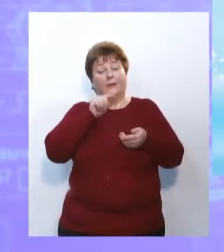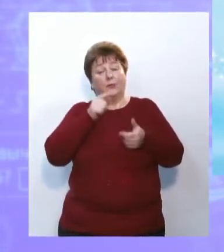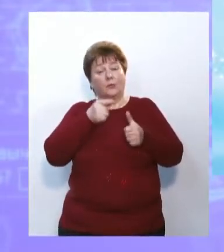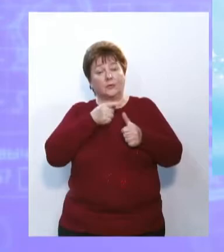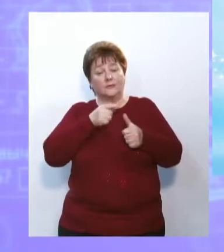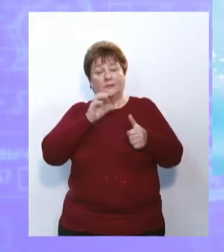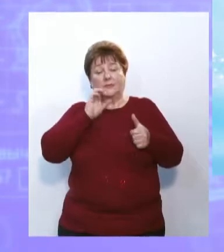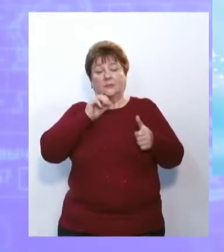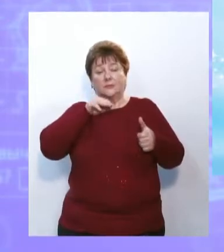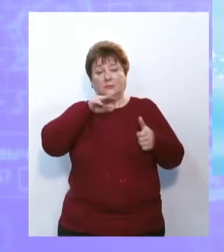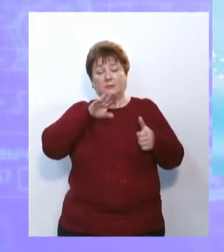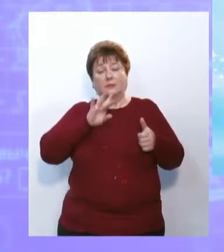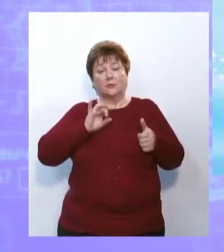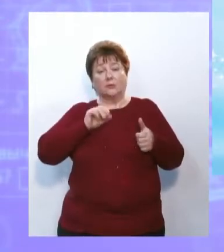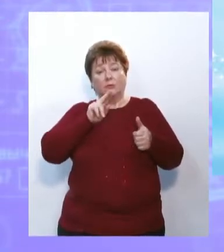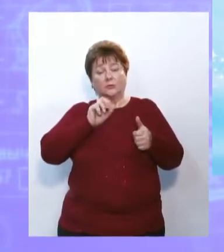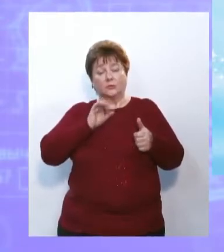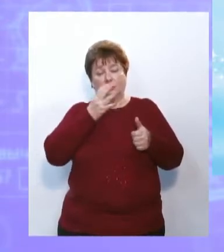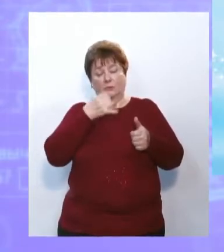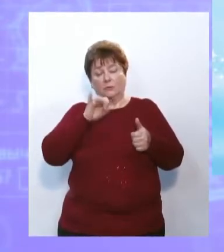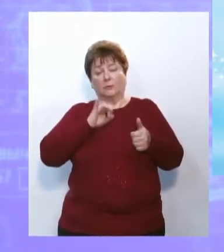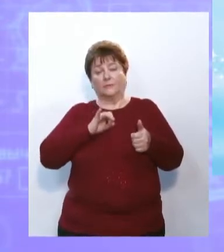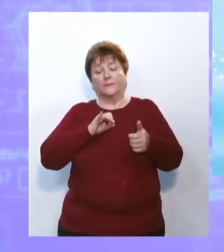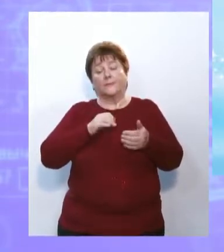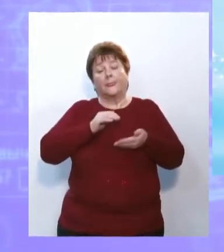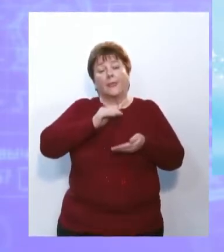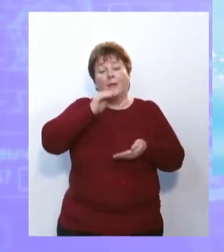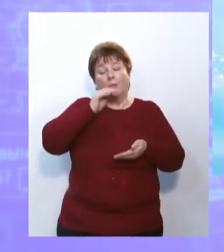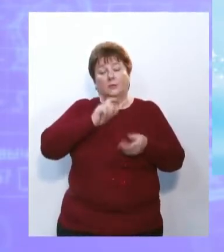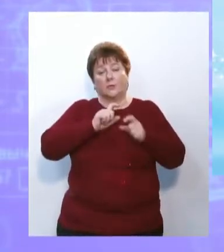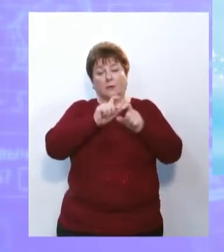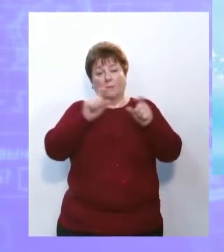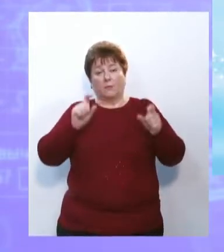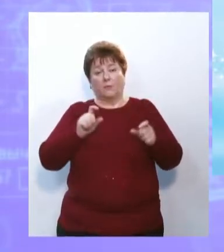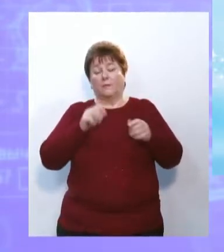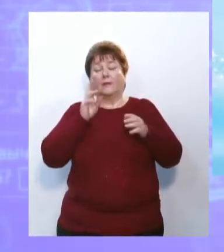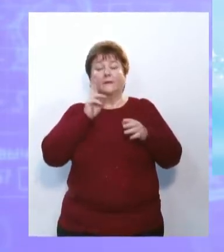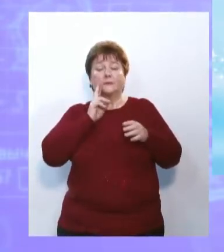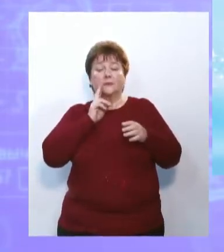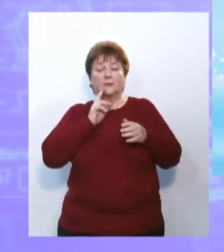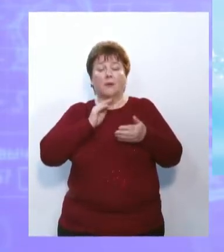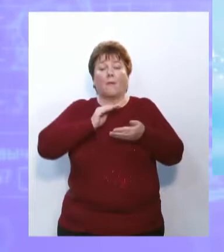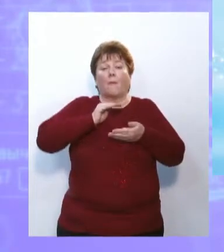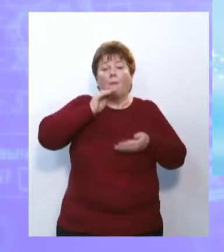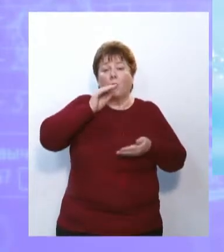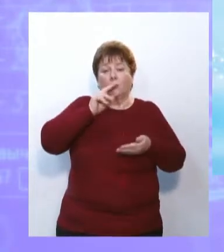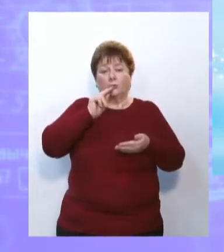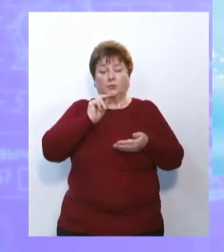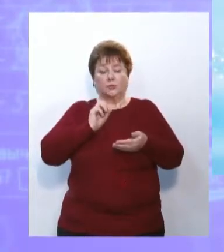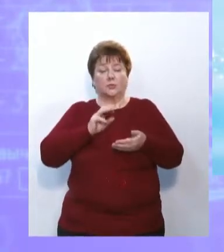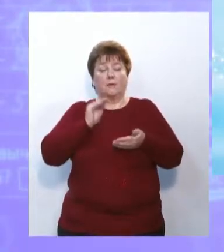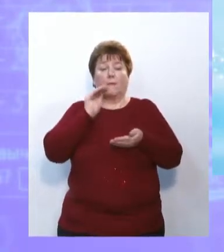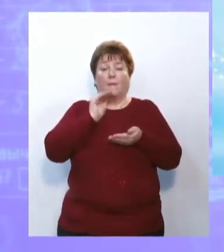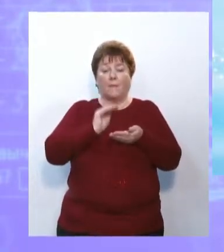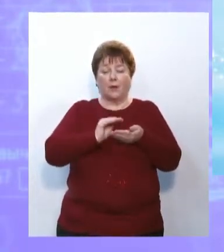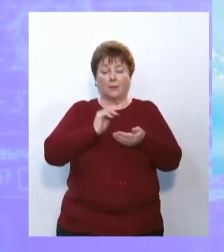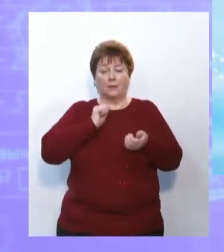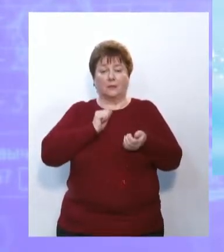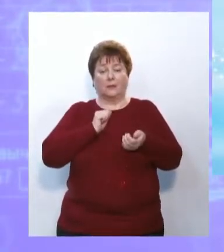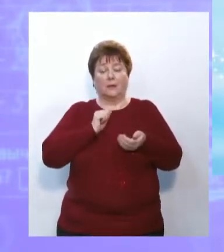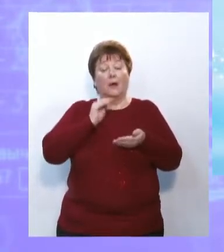называют строчной. Большая буква всегда больше, чем маленькая.